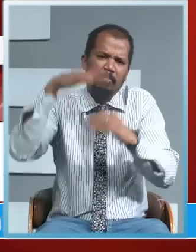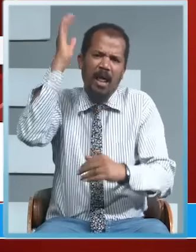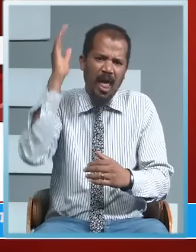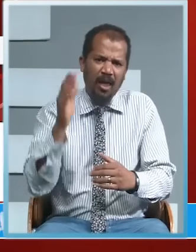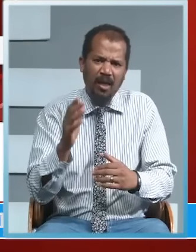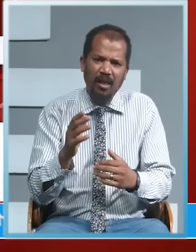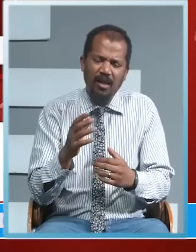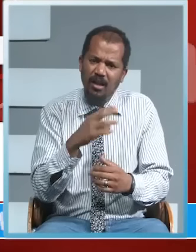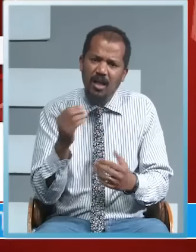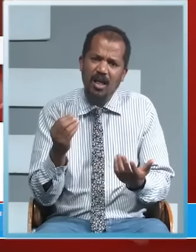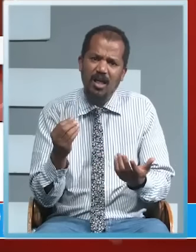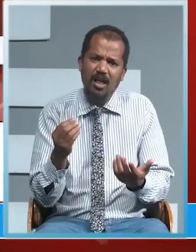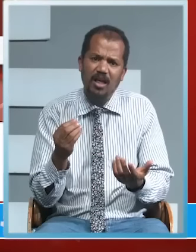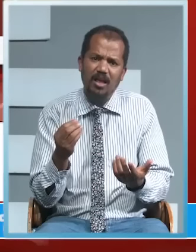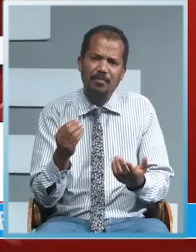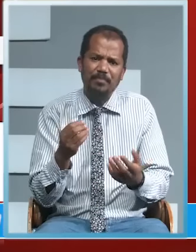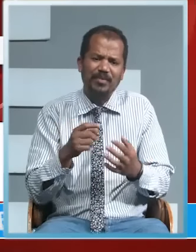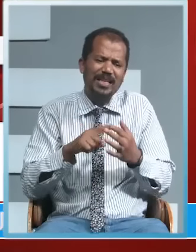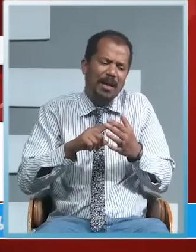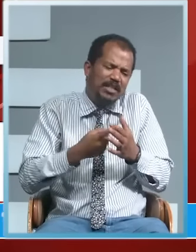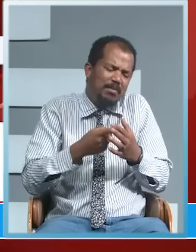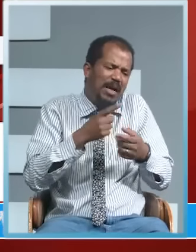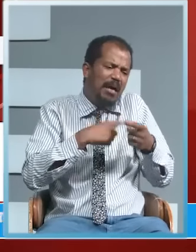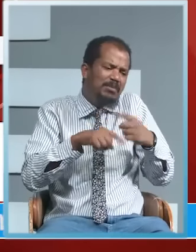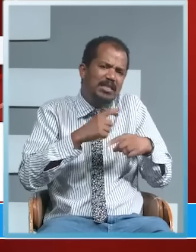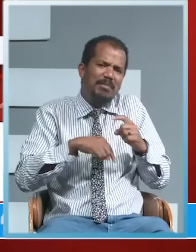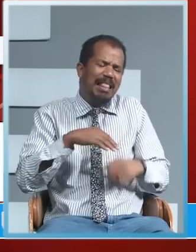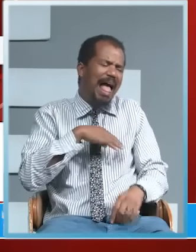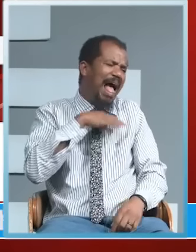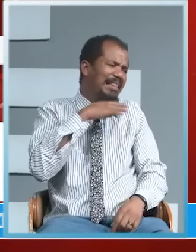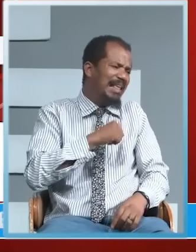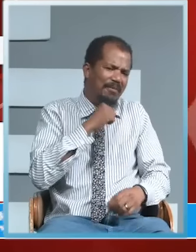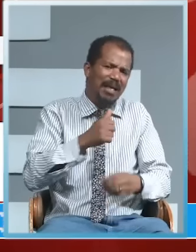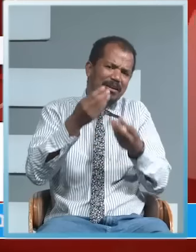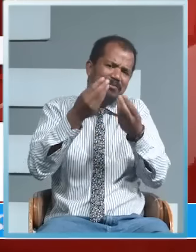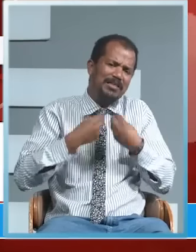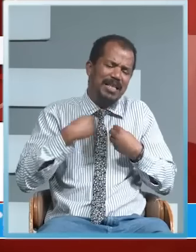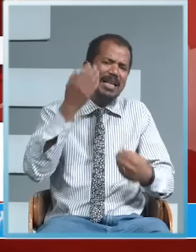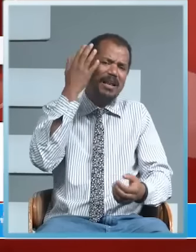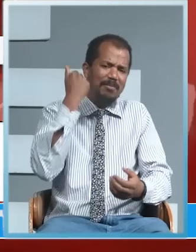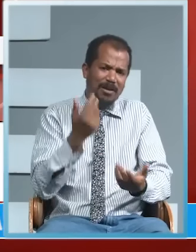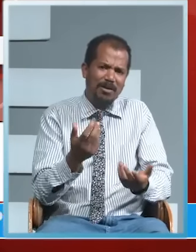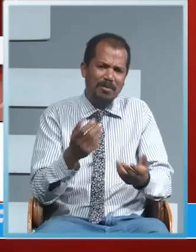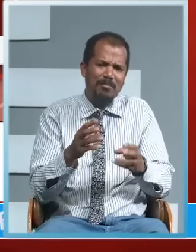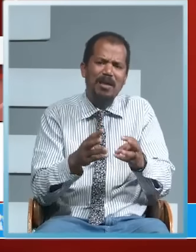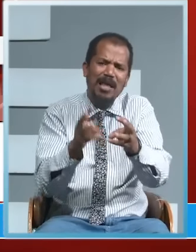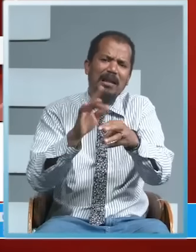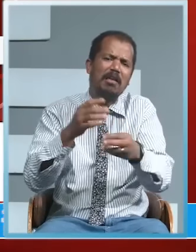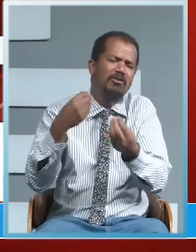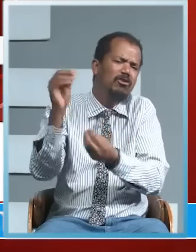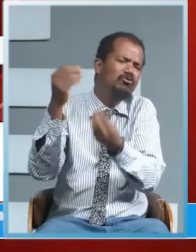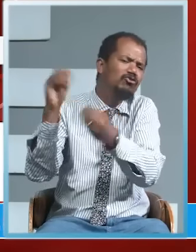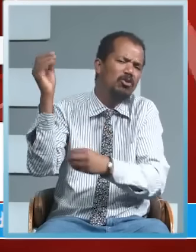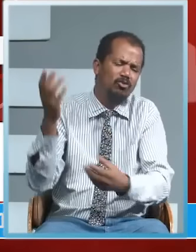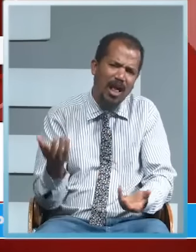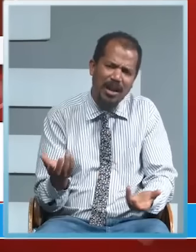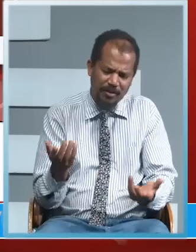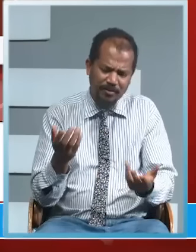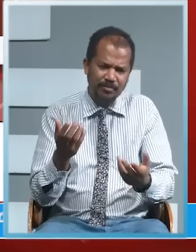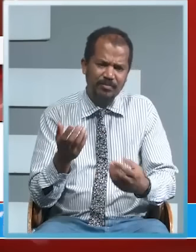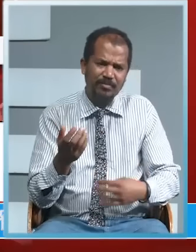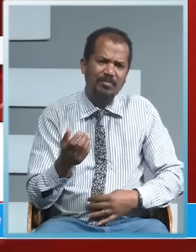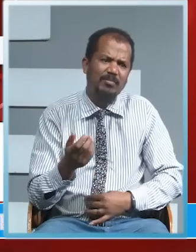ሆነ እና ከመጀመሪያውም ሲመጣም አጥጋቢ አይደለም። ሲሰጠን የነበረ በመንገድ ላይ ነው እየተሸጠ የሚመጣው።